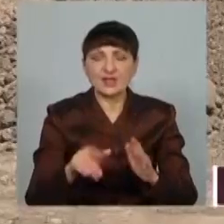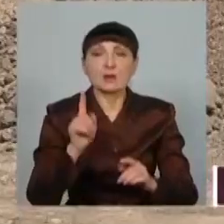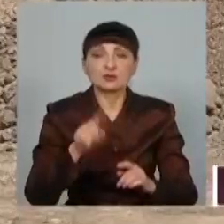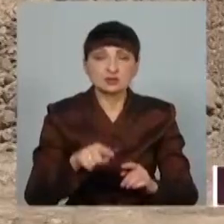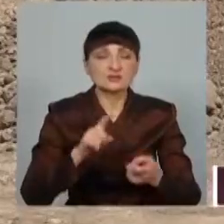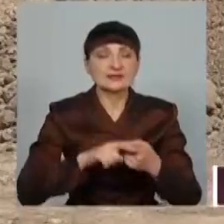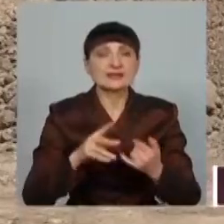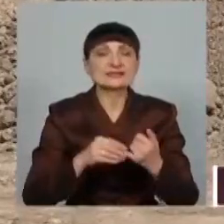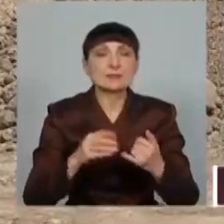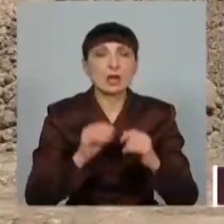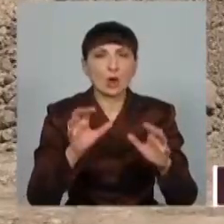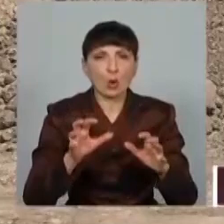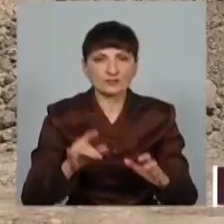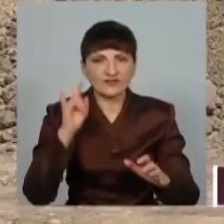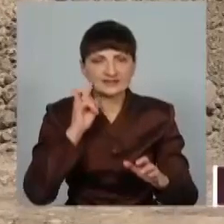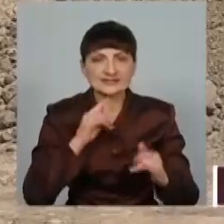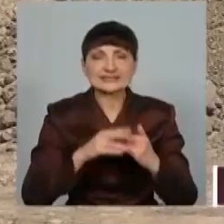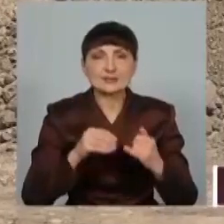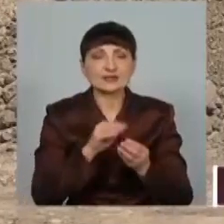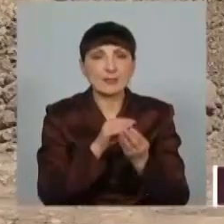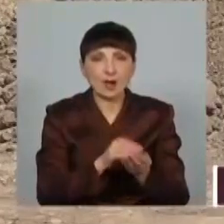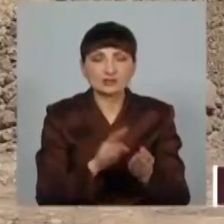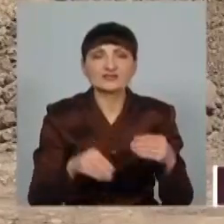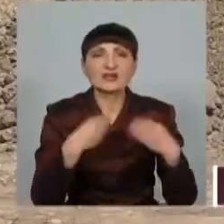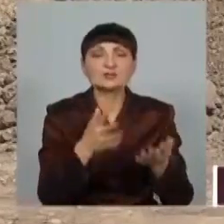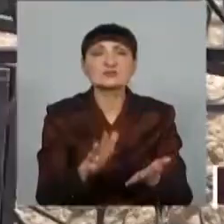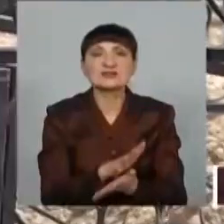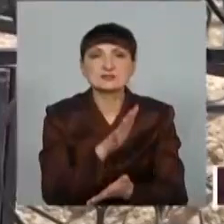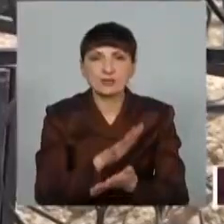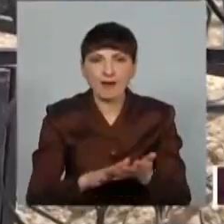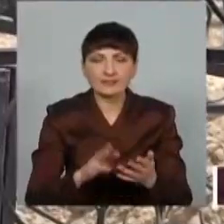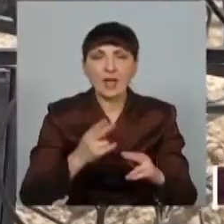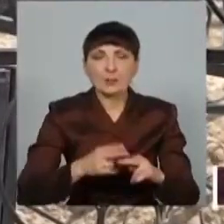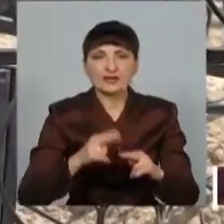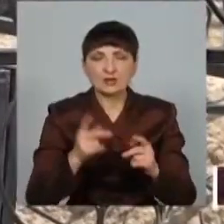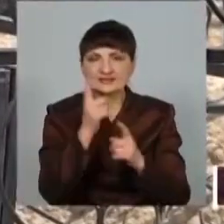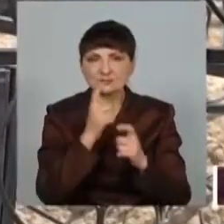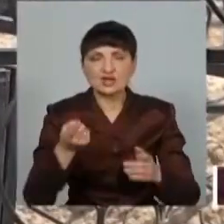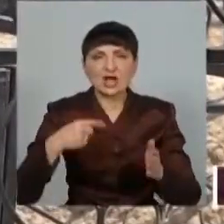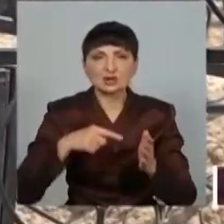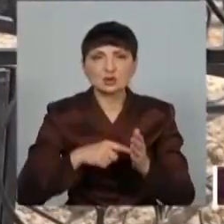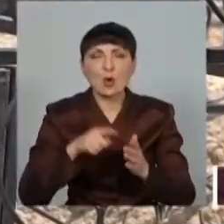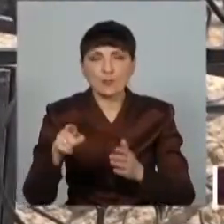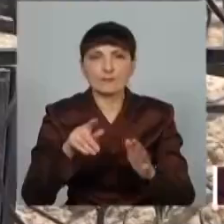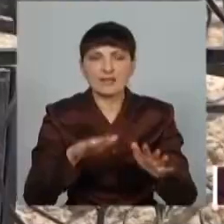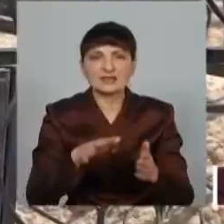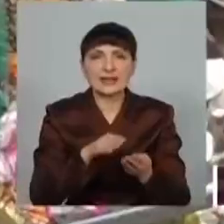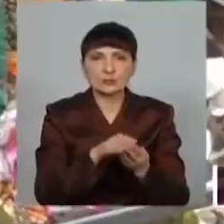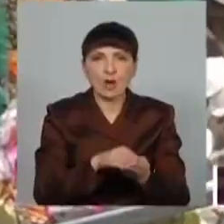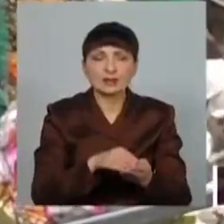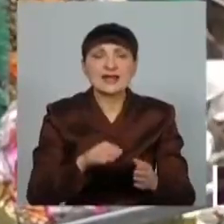тем согласно земельному кодексу страны земля для похорон выдается бесплатно при этом как сообщили в городском комбинате ритуальных услуг